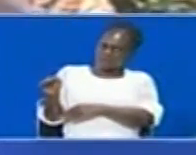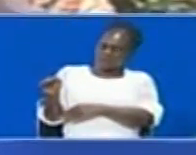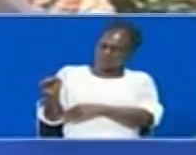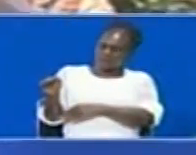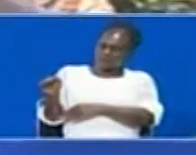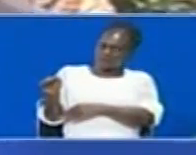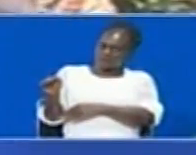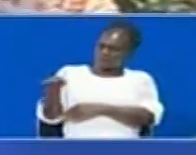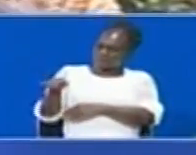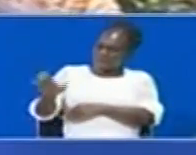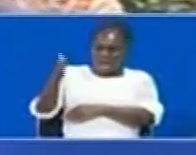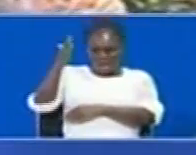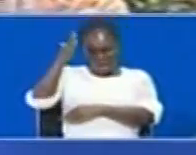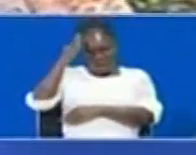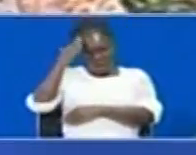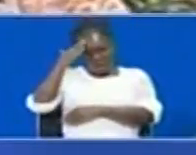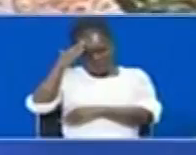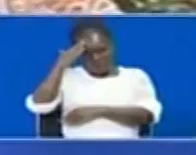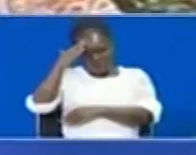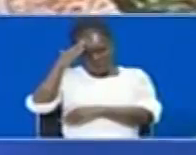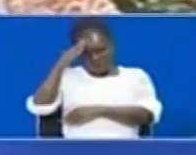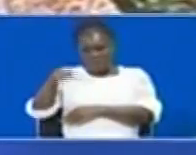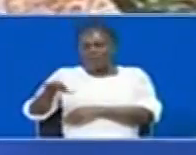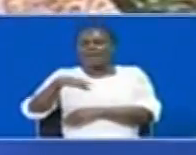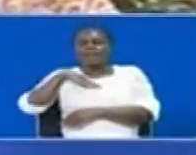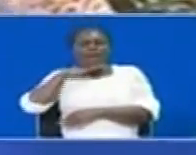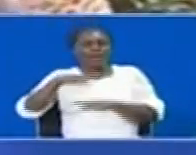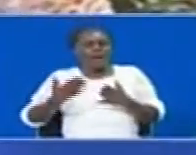wewe unaweza kujua nini kimeleta kifo?